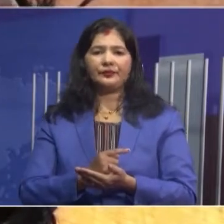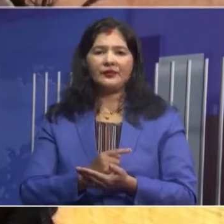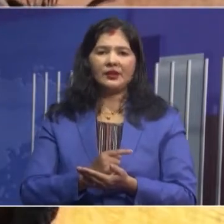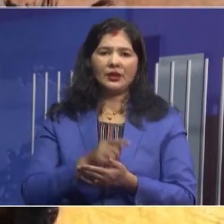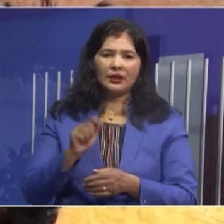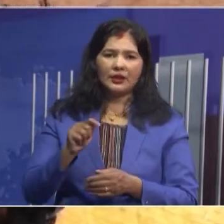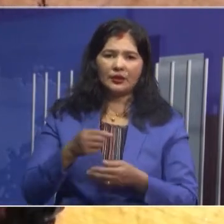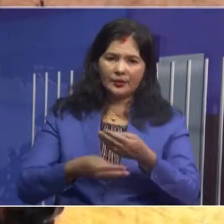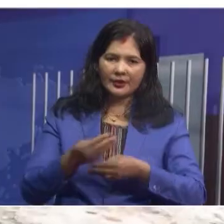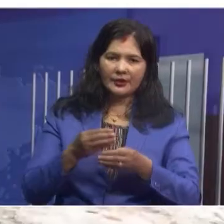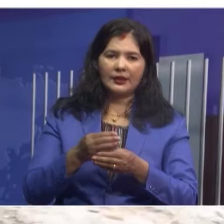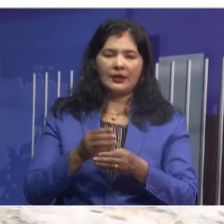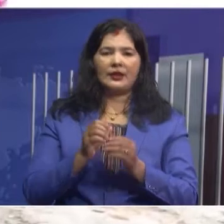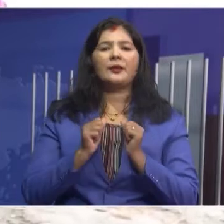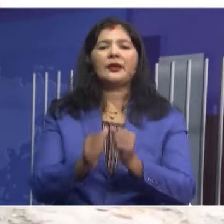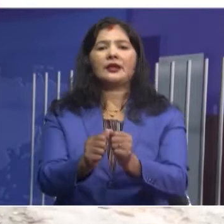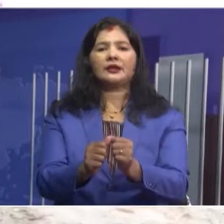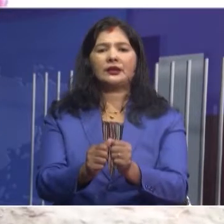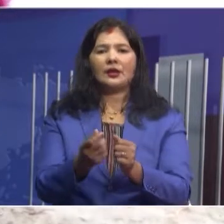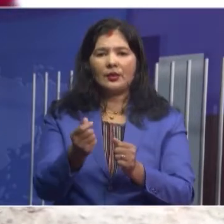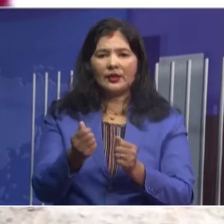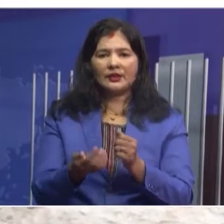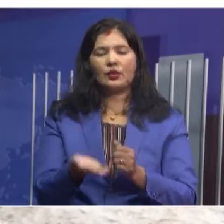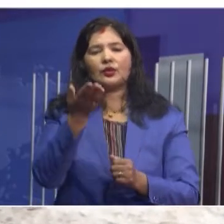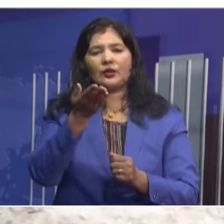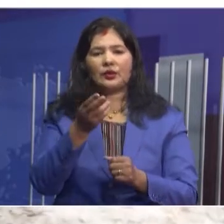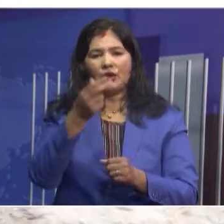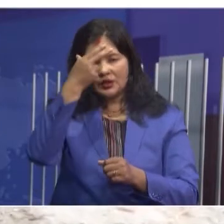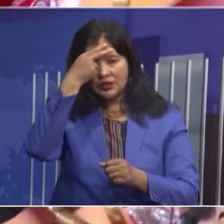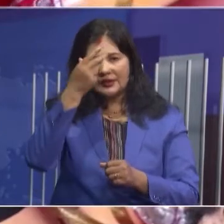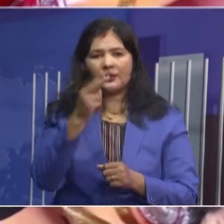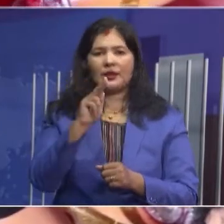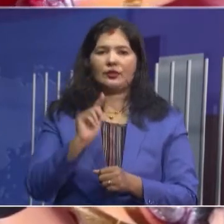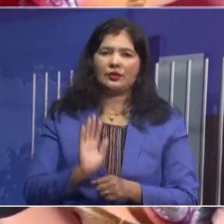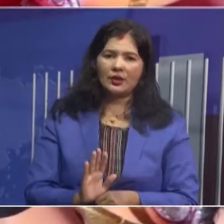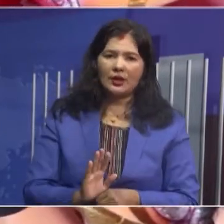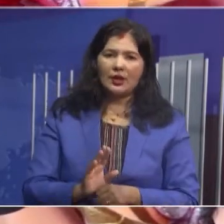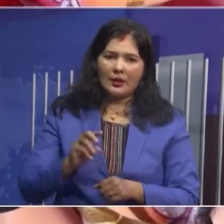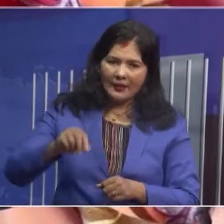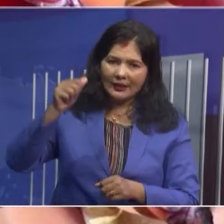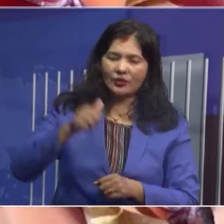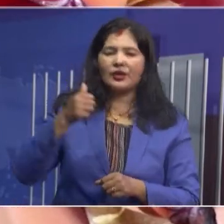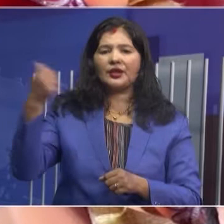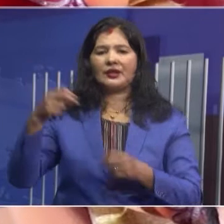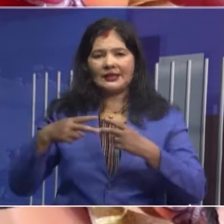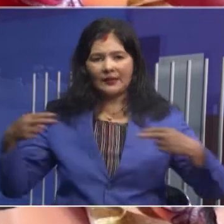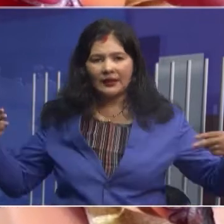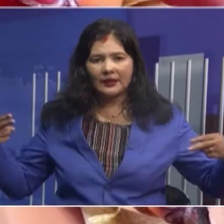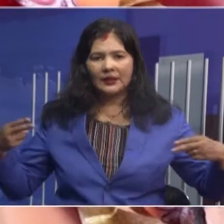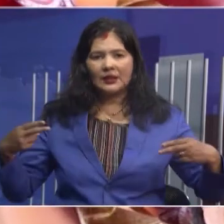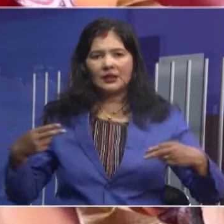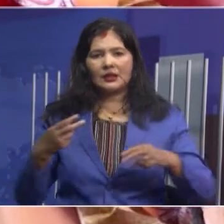अहिलेको बिक्रीले मिहिनेत र ज्याला नै उठाउन मुस्किल परेको छ। मूर्ति बनाउनका लागि चाहिने माटो तथा अन्य सामग्री सहित